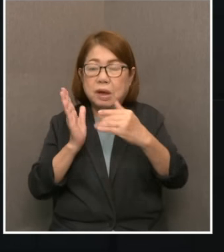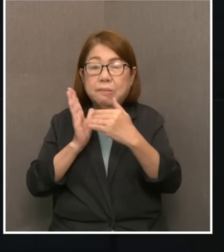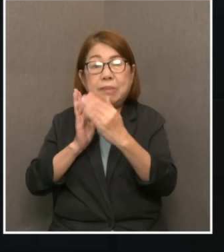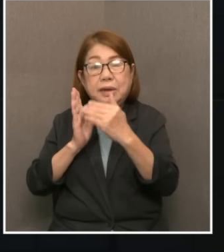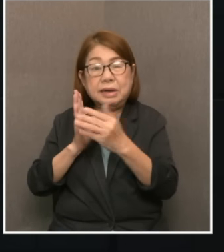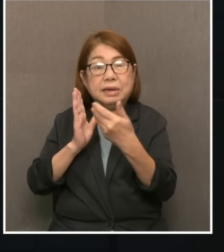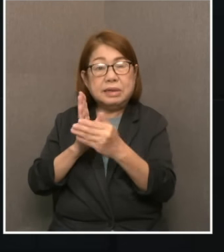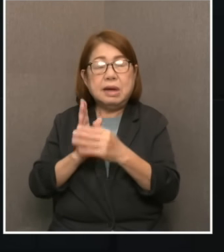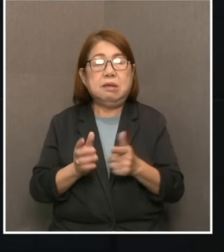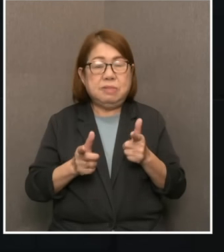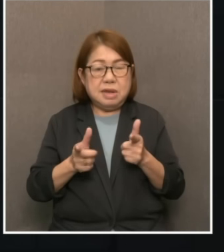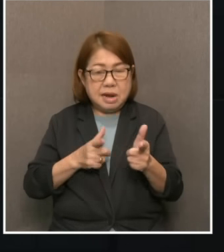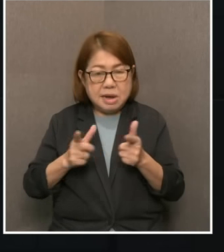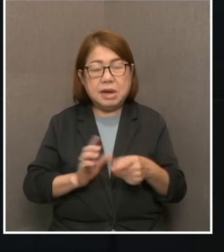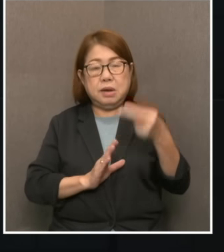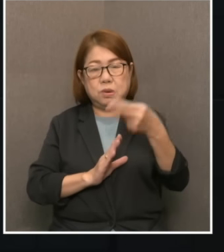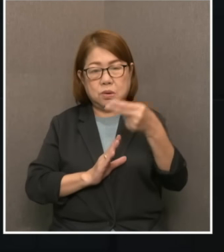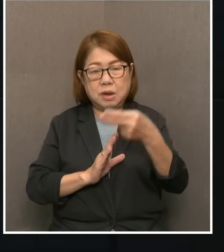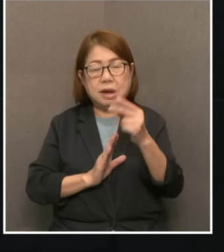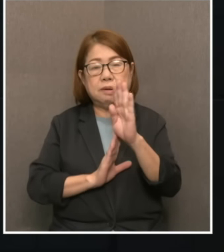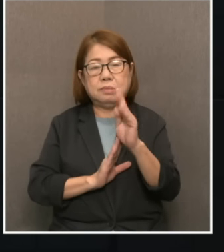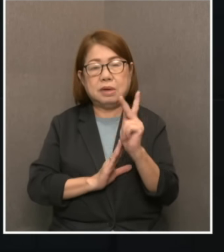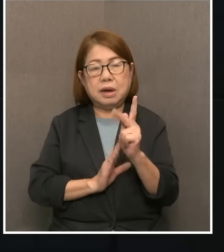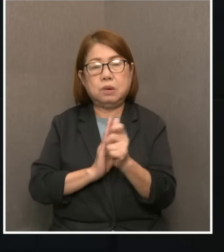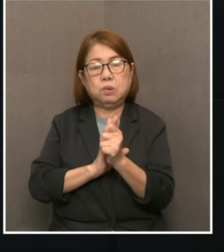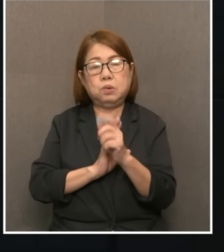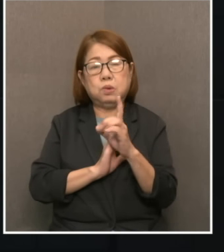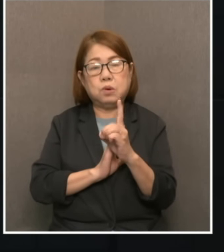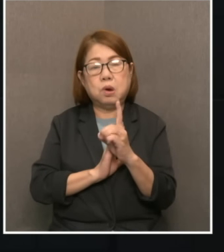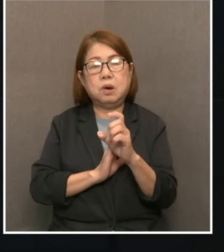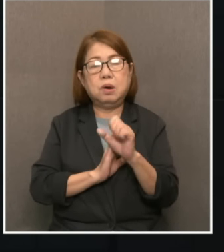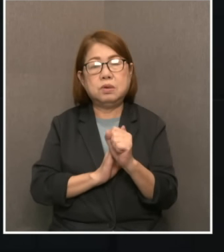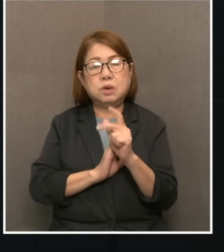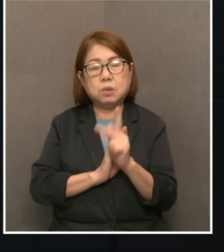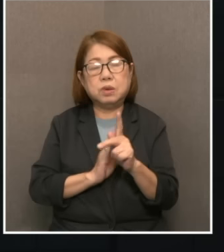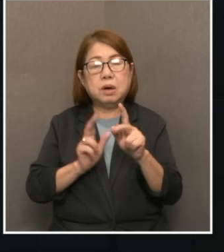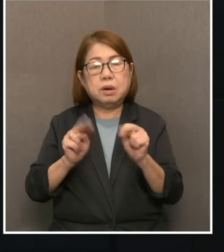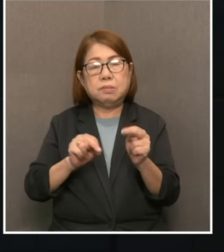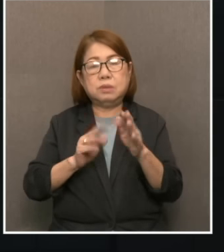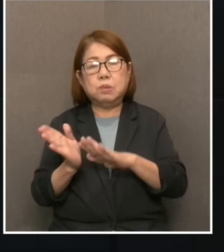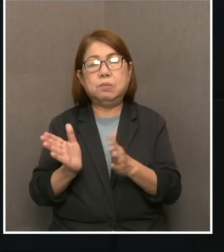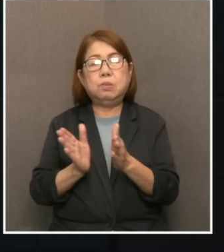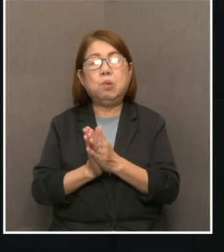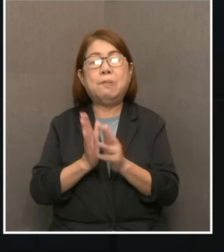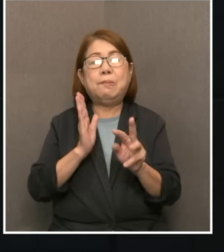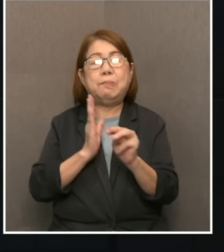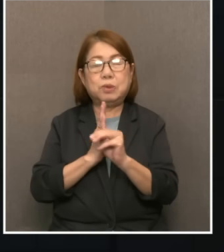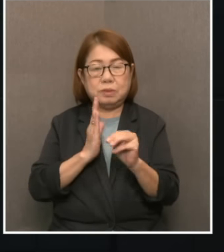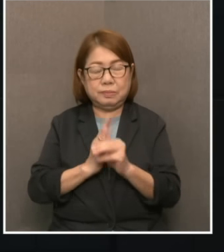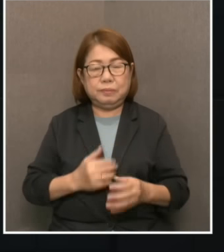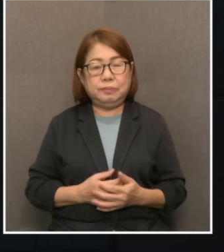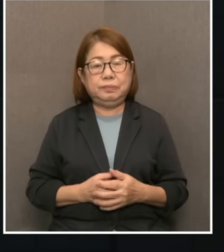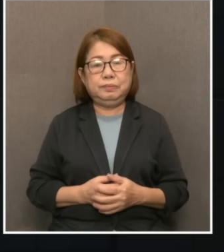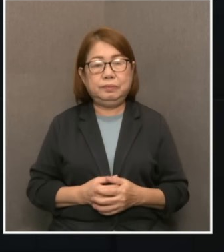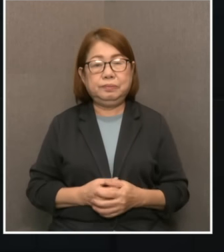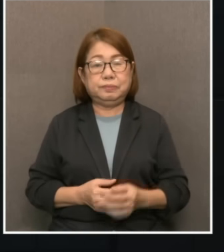คก็คอจังหวัดเลยน้องคาย บึงการ อูดอนทานี ชกลนคร นครพนม และมุกดาหารมาดู